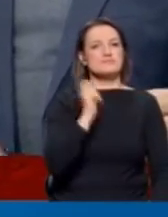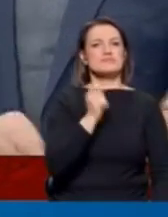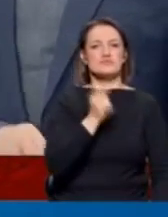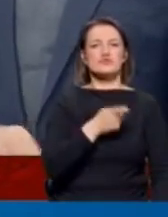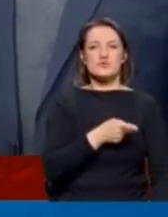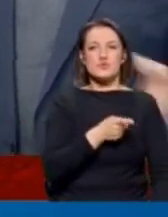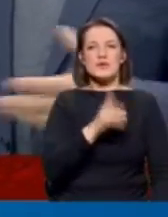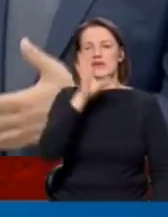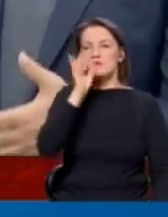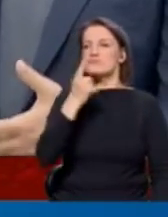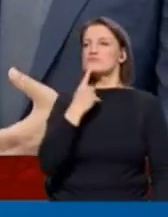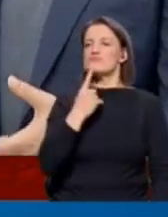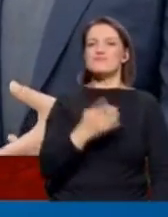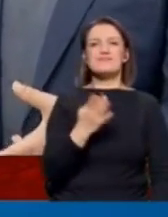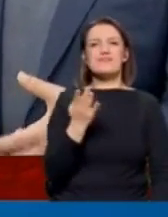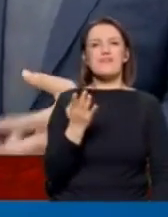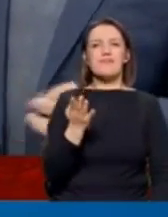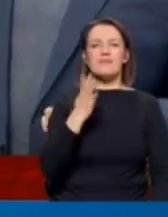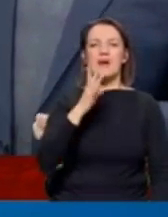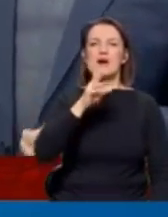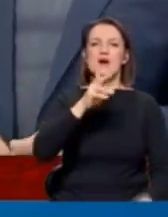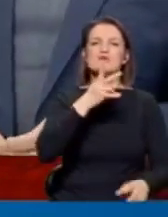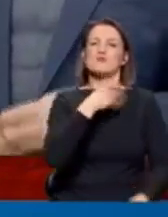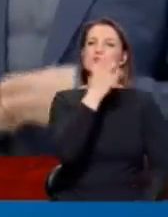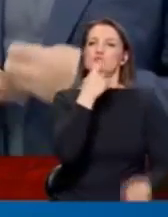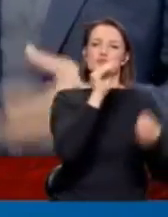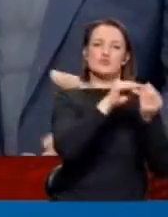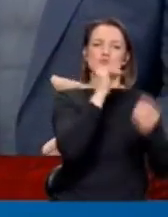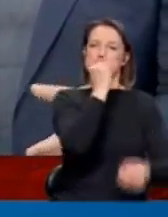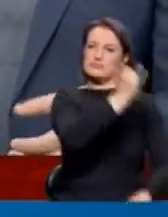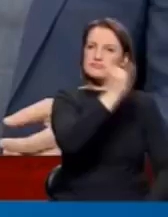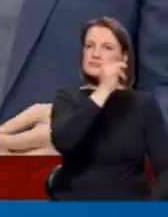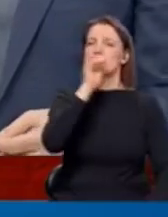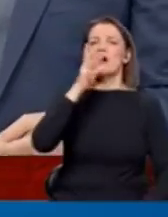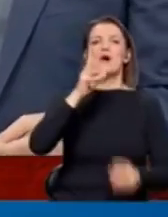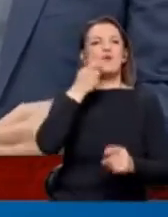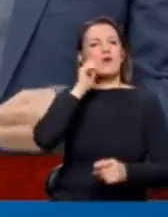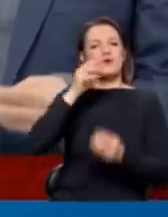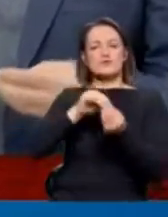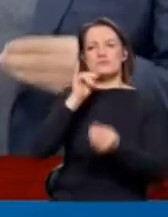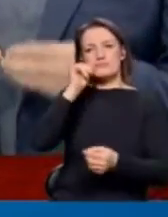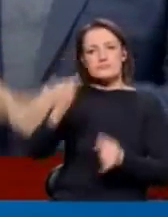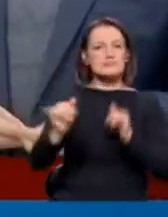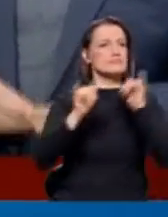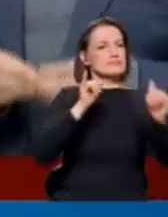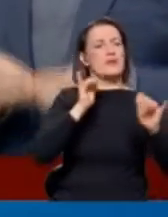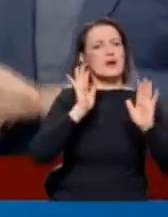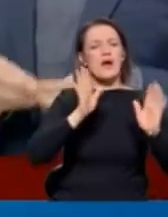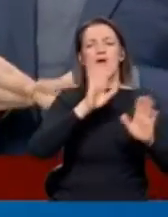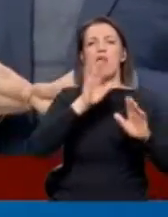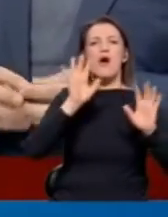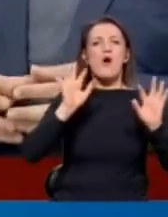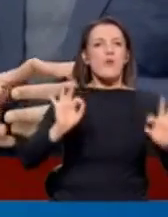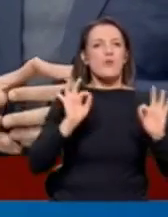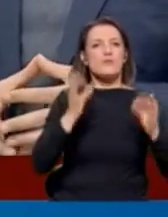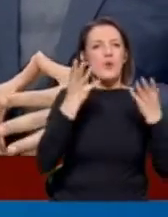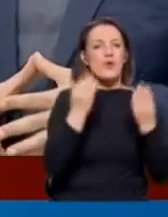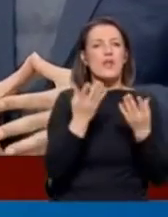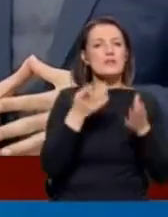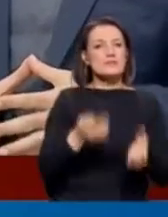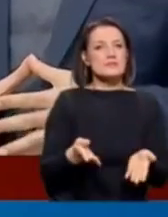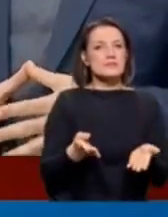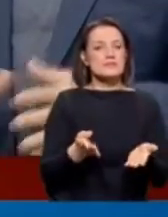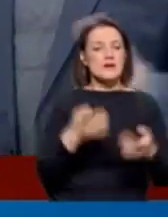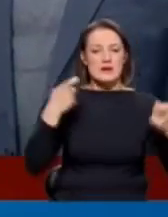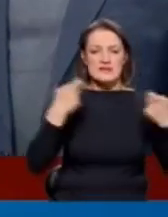vesaire Kimileri işte Putin suçluyor ve sen ne düşünürseniz düşünün Bence esas durdurmanız gereken